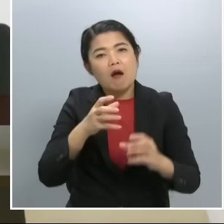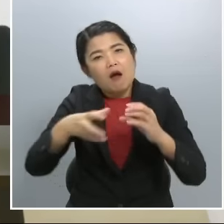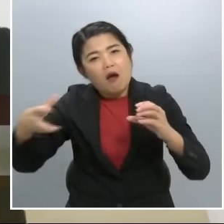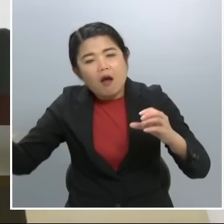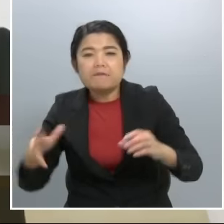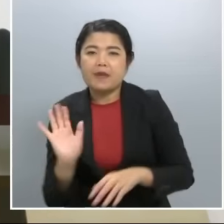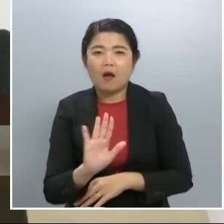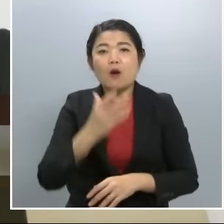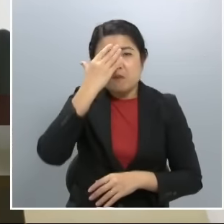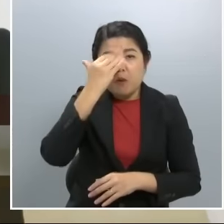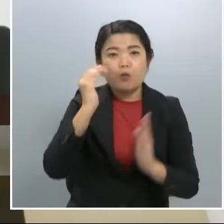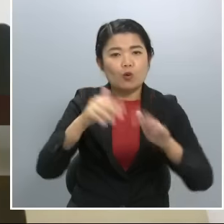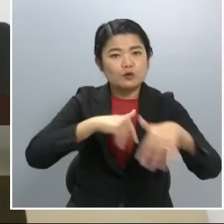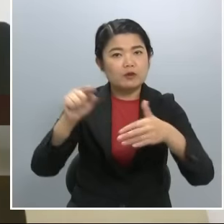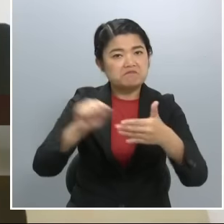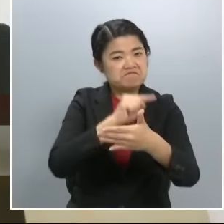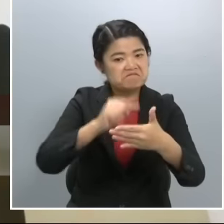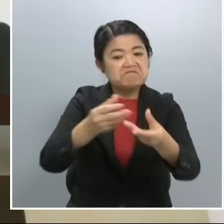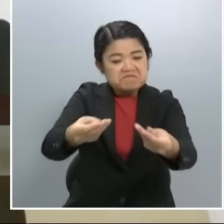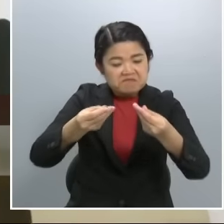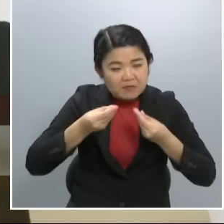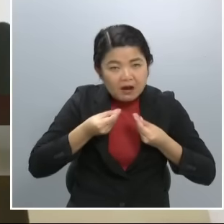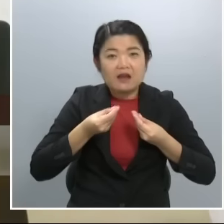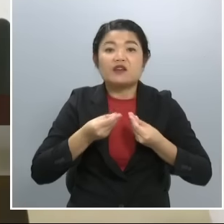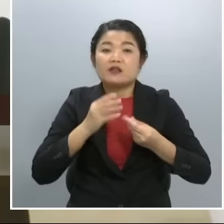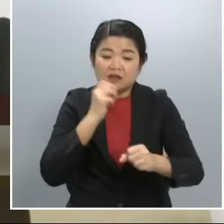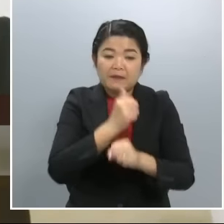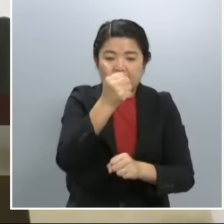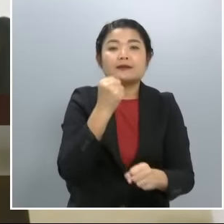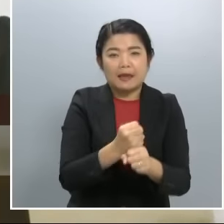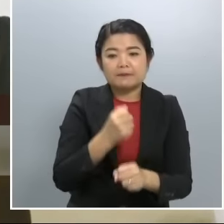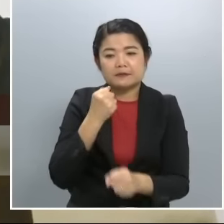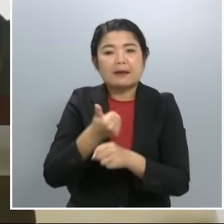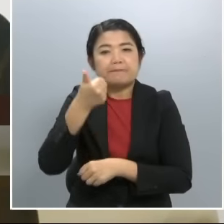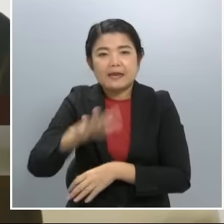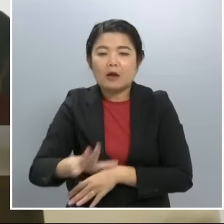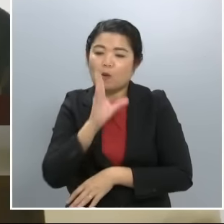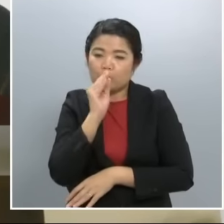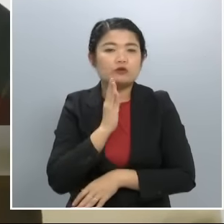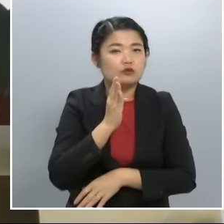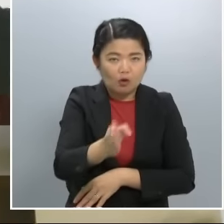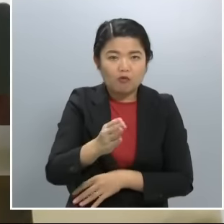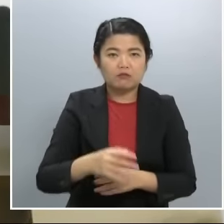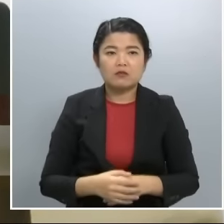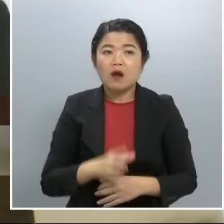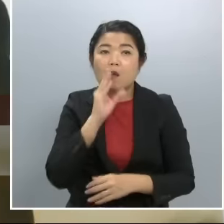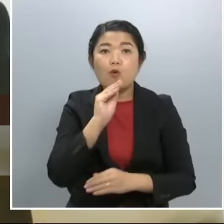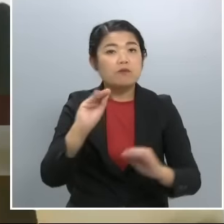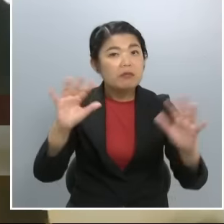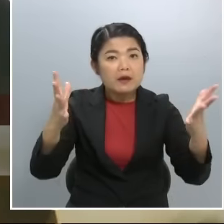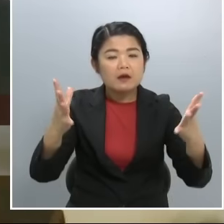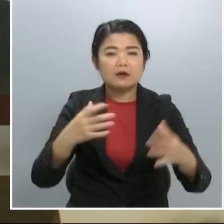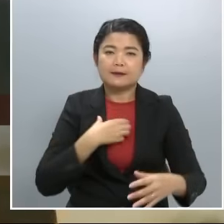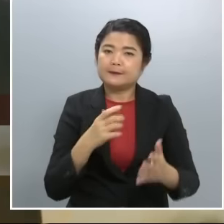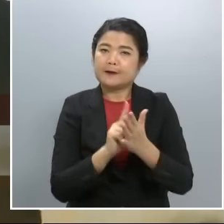ที่อยู่มาได้เพราะประชาชนเลือกคำไหนคำนั้นอะไรทำได้ก็ทำอะไรทำไม่ได้ก็บอกตรงๆจึงไม่เคยพูดว่าจะลาออกเ